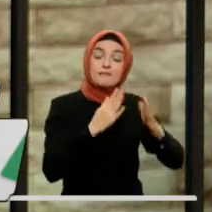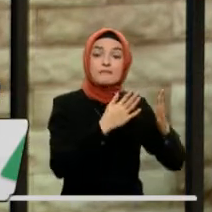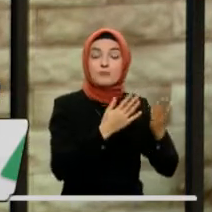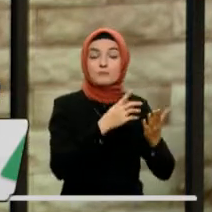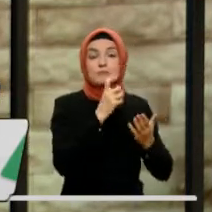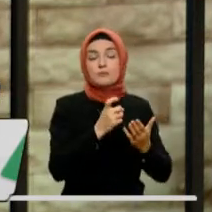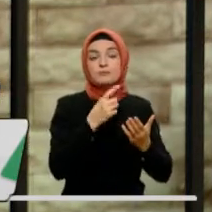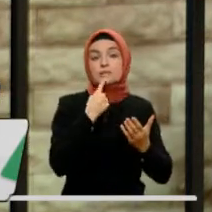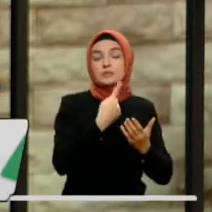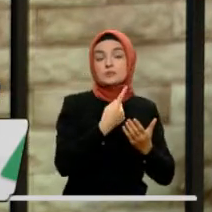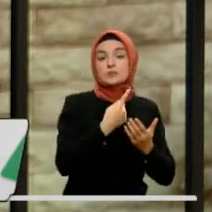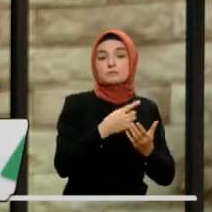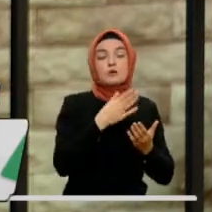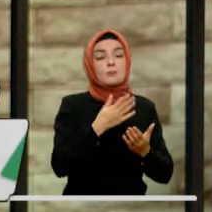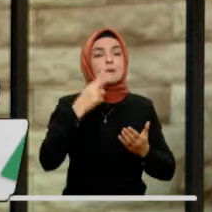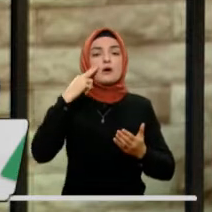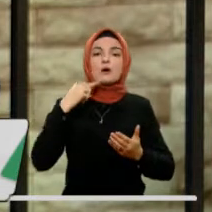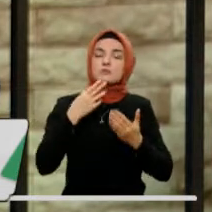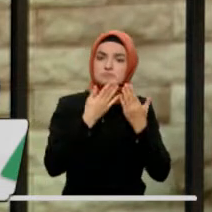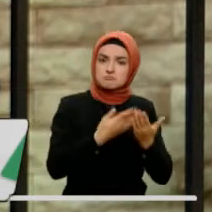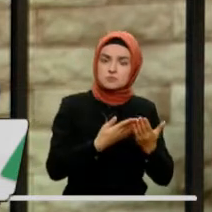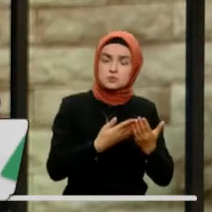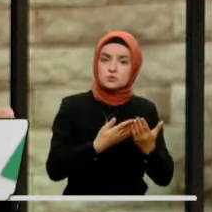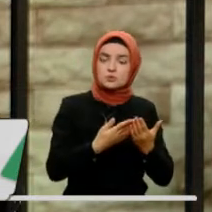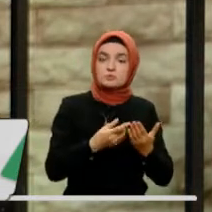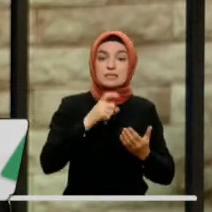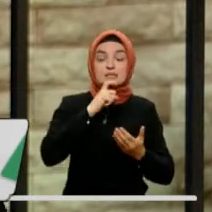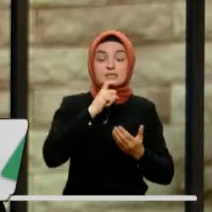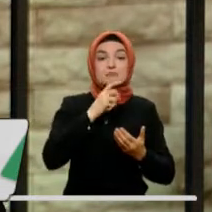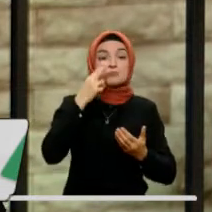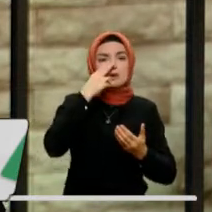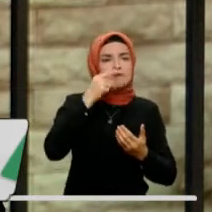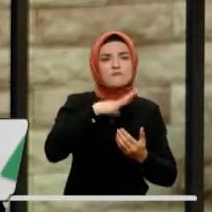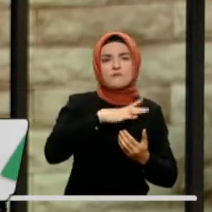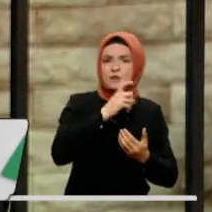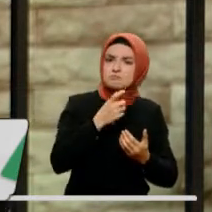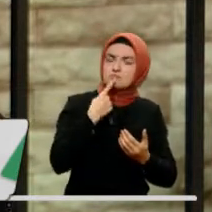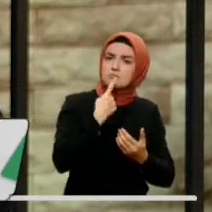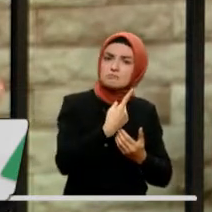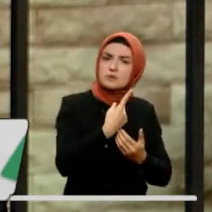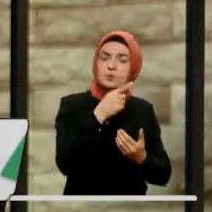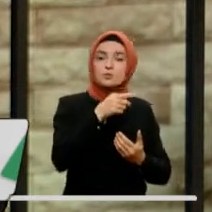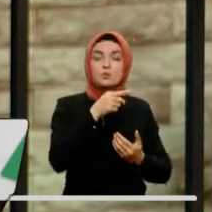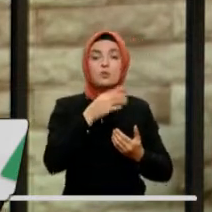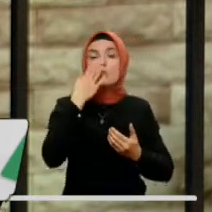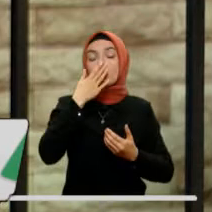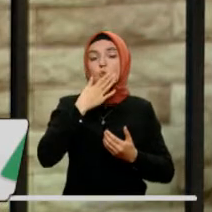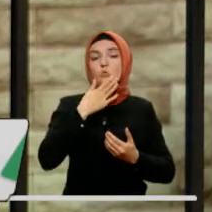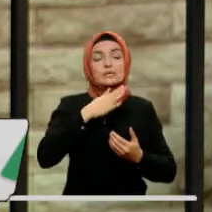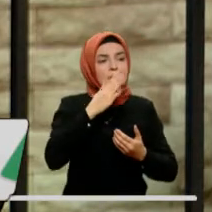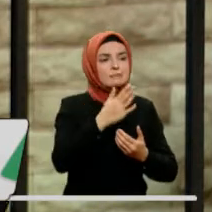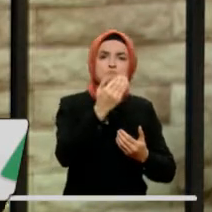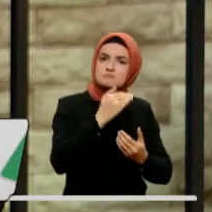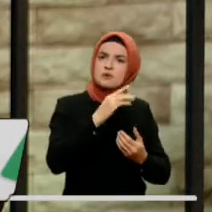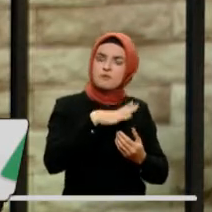En azından bir dini değerine bakıyorsunuz, ahlak yapısına bakıyorsunuz, yanlış bir alışkanlığı var mı ona bakıyorsunuz ya da okula devamsızlık durumuna